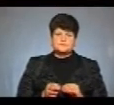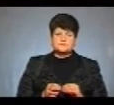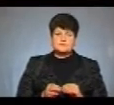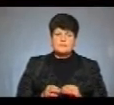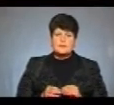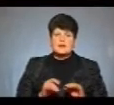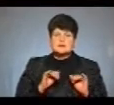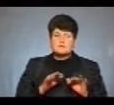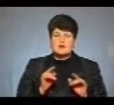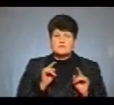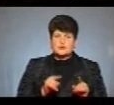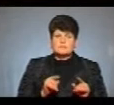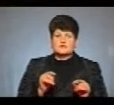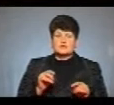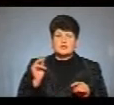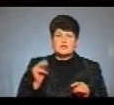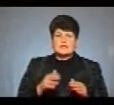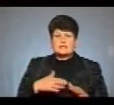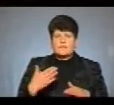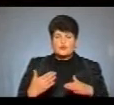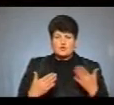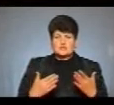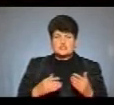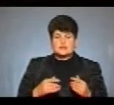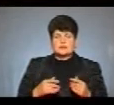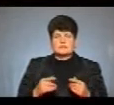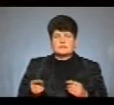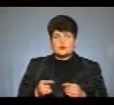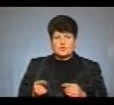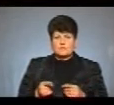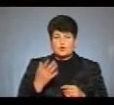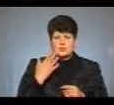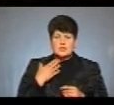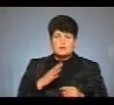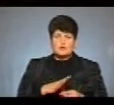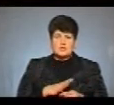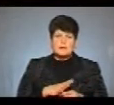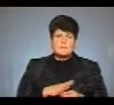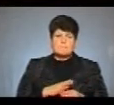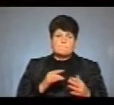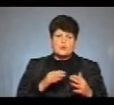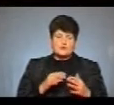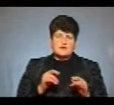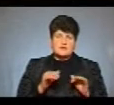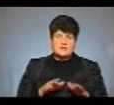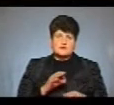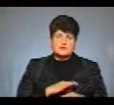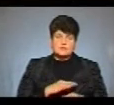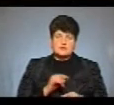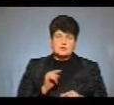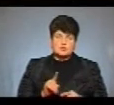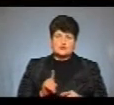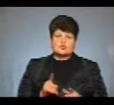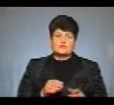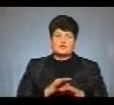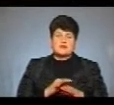Значить, справа в тім, що навколишні схили Тернополя, от коли були бойові дії, то, звичайно, що армії використовуються для того, щоб вести